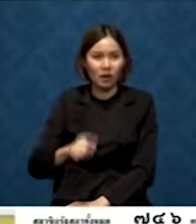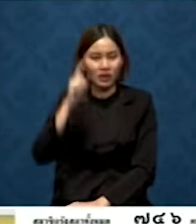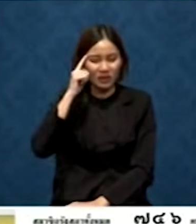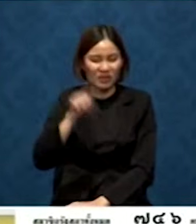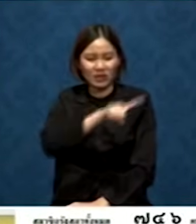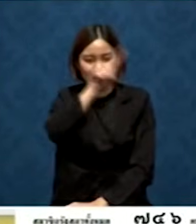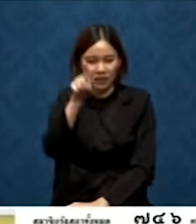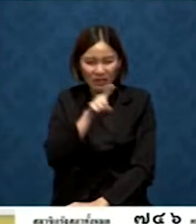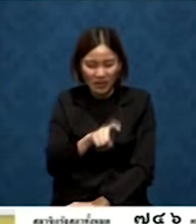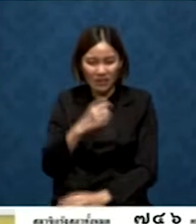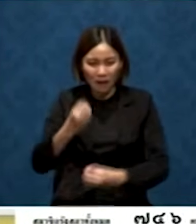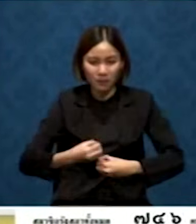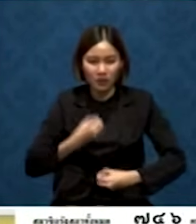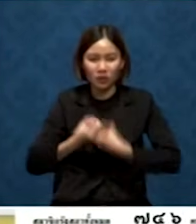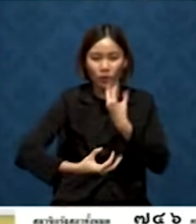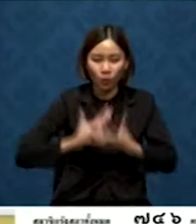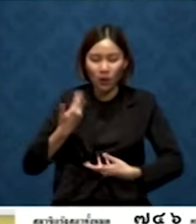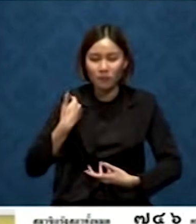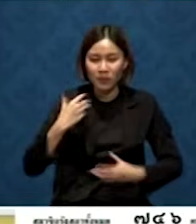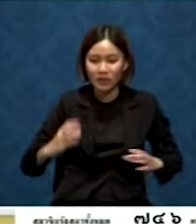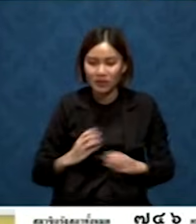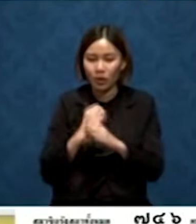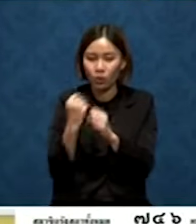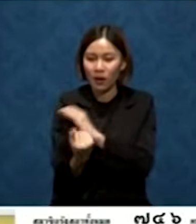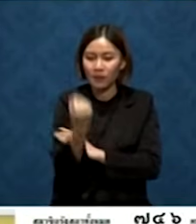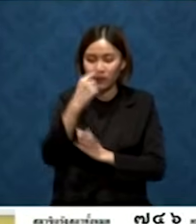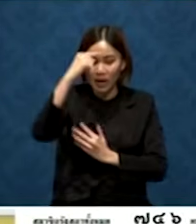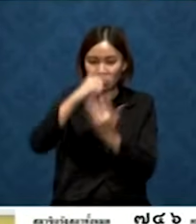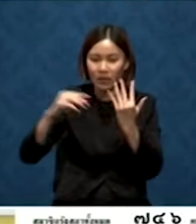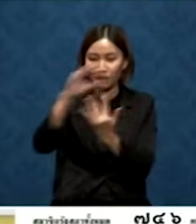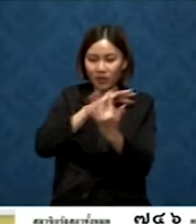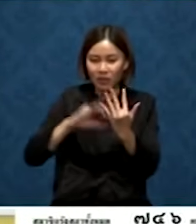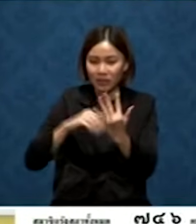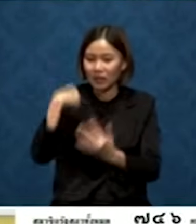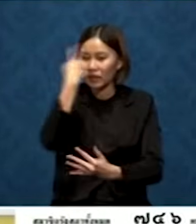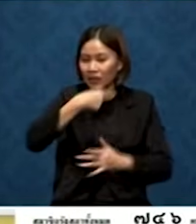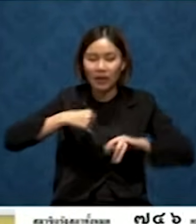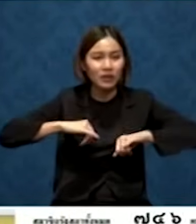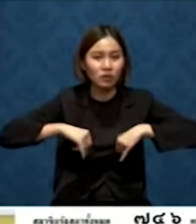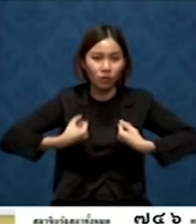เขามันดังขึ้นมาครับเพราะตกลงแล้วอำนาจสูงสุดในประเทศนี้เป็นของใคร